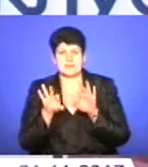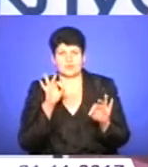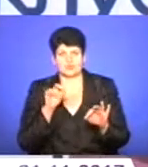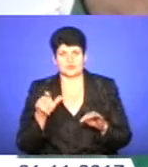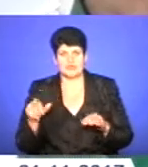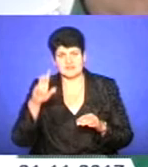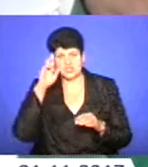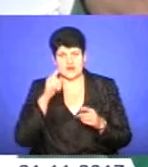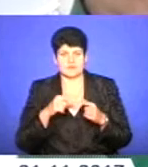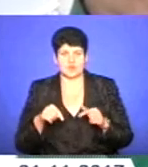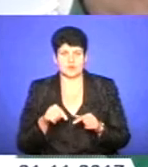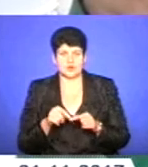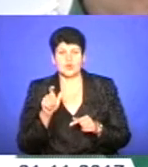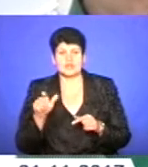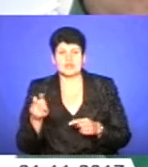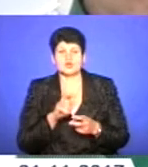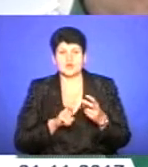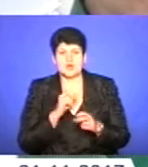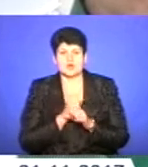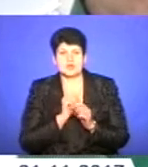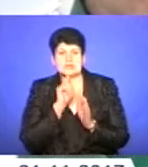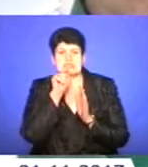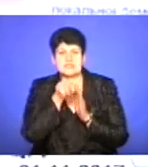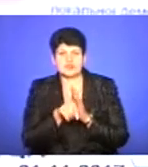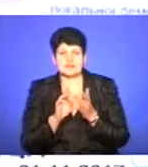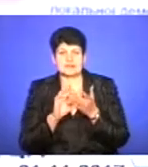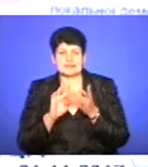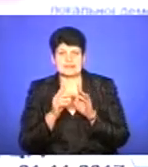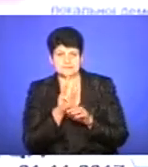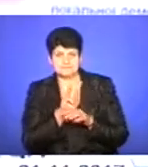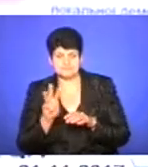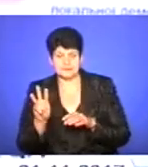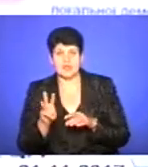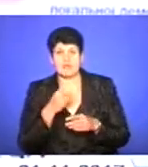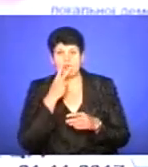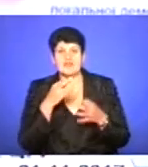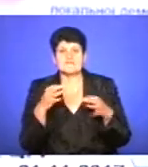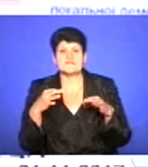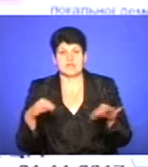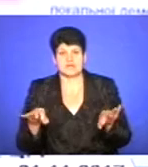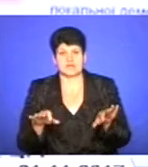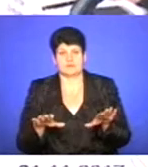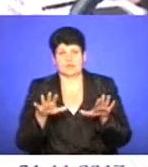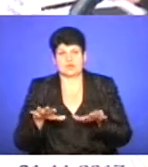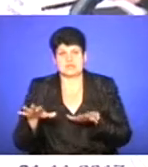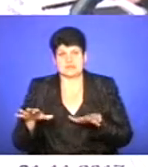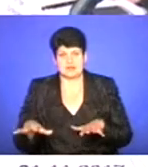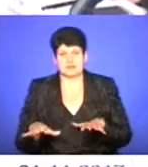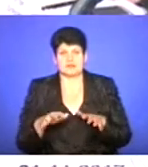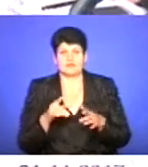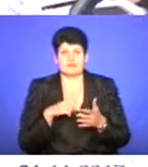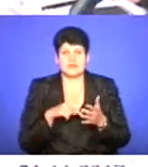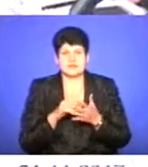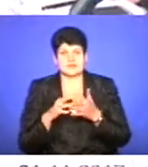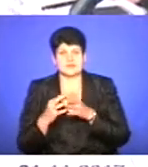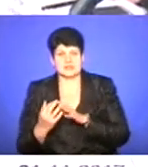державні органи. Людина, яка шукає роботу, зайшовши на інтернет-ресурс, побачить усі вільні вакансії у навколишніх селах та громадах. Там же будуть